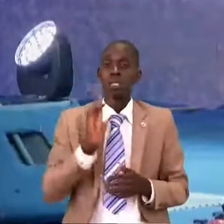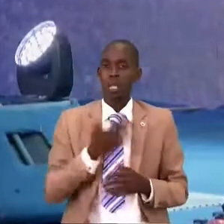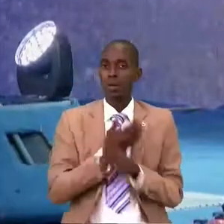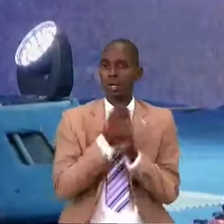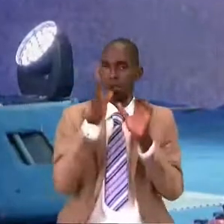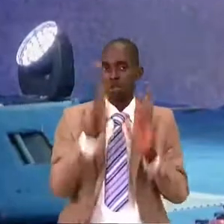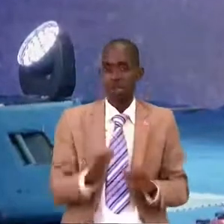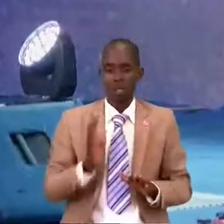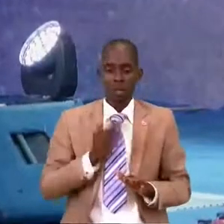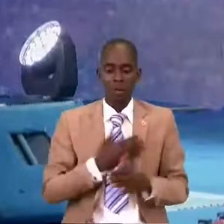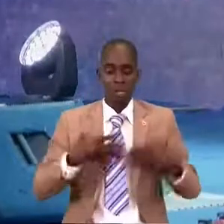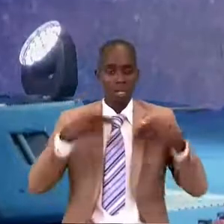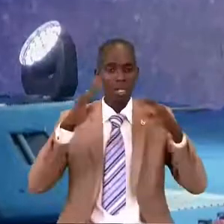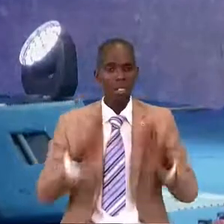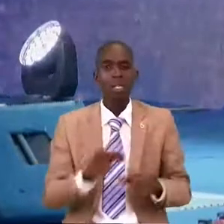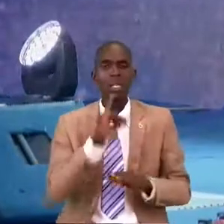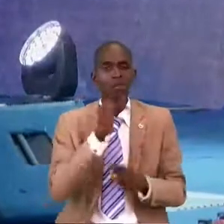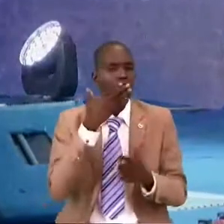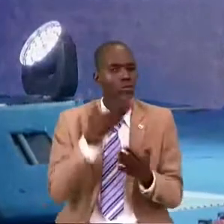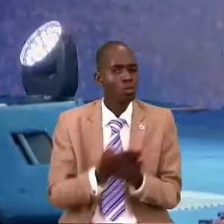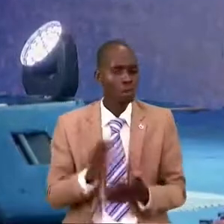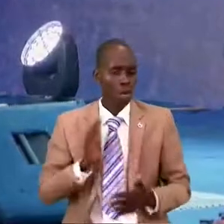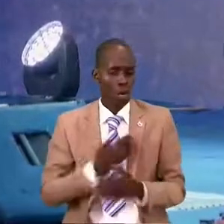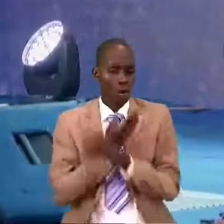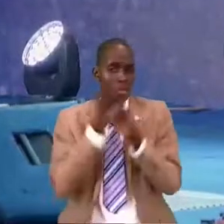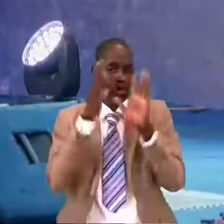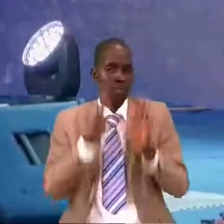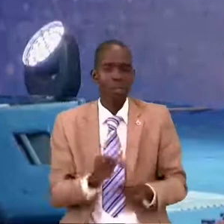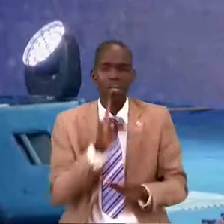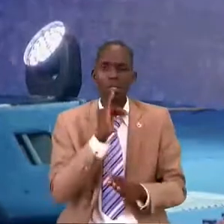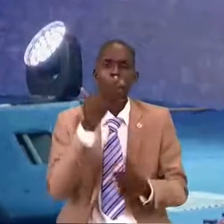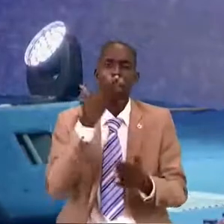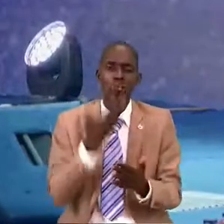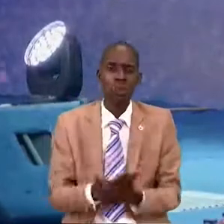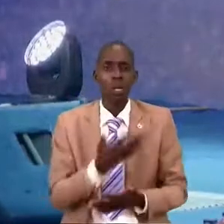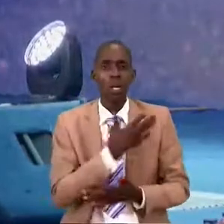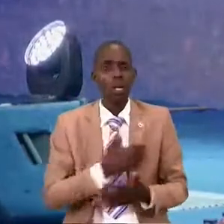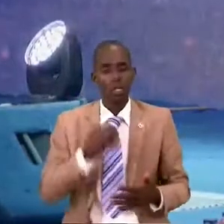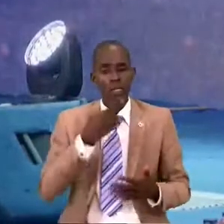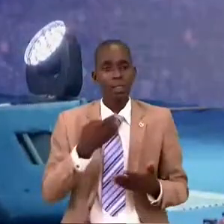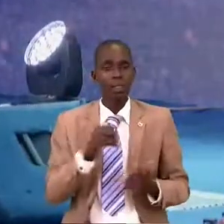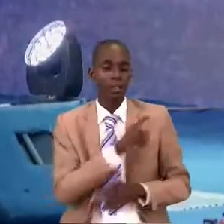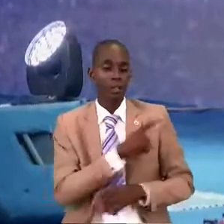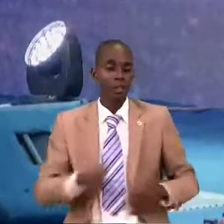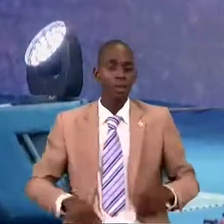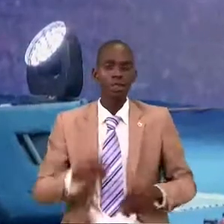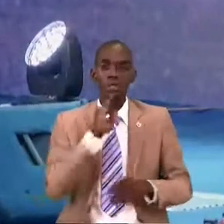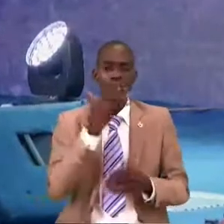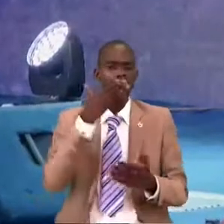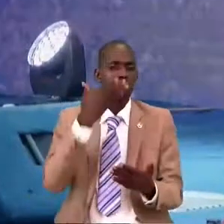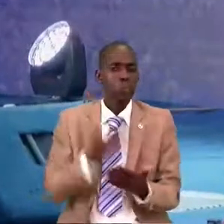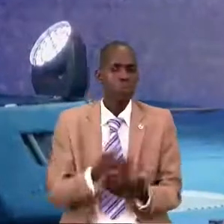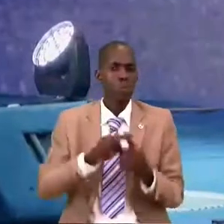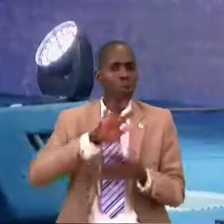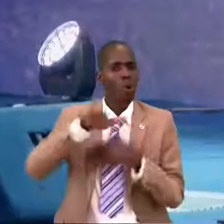dit, l'Éternel est bon envers tous. Il est bon pour eux à l'Orient, il est bon pour eux à